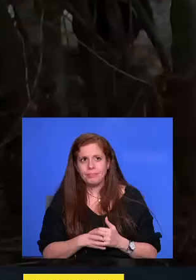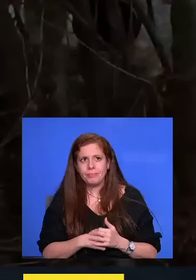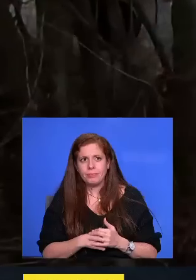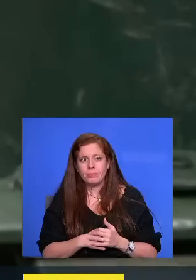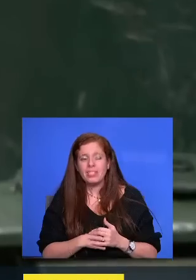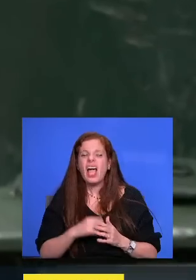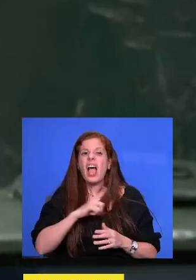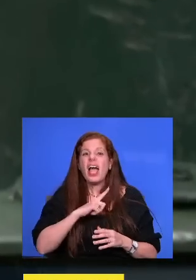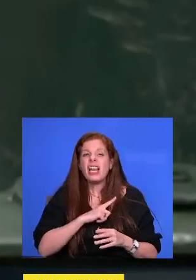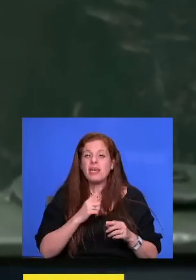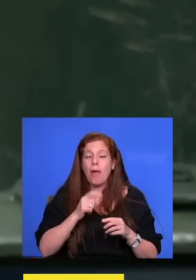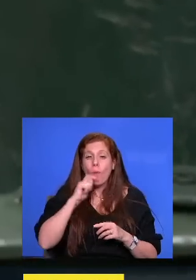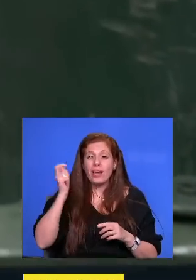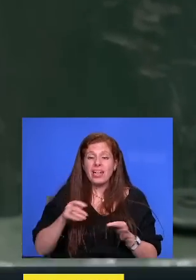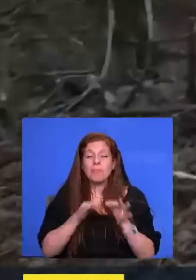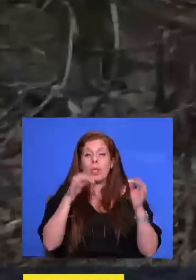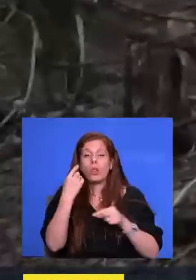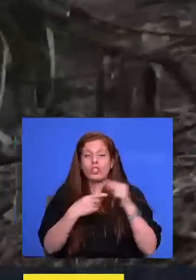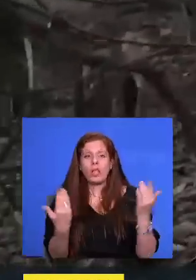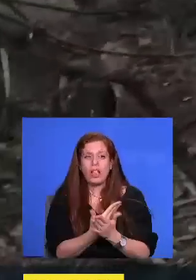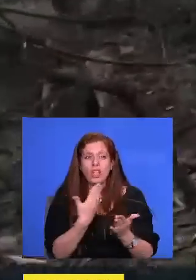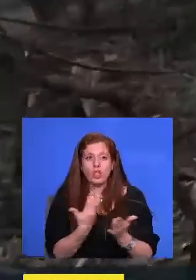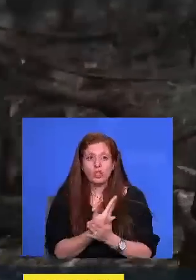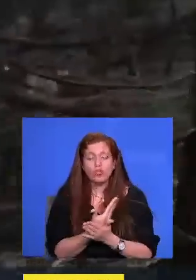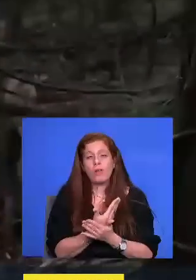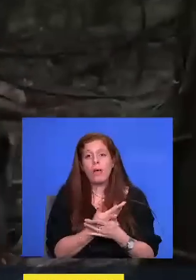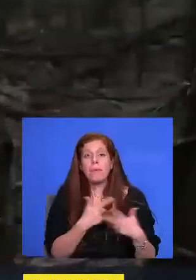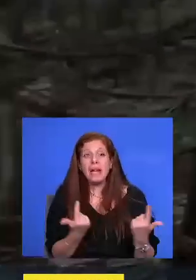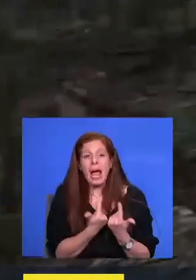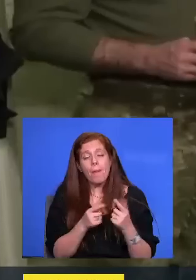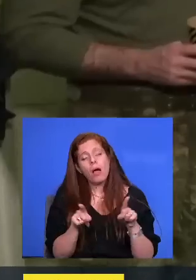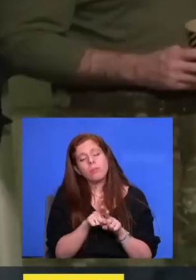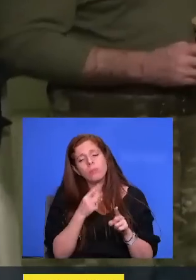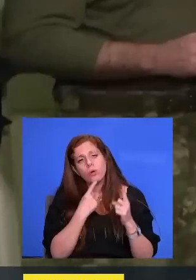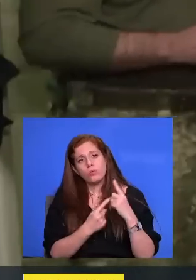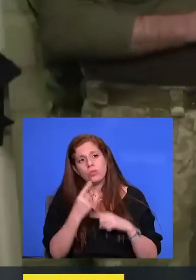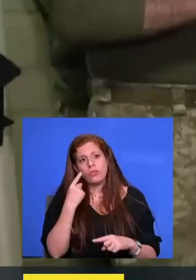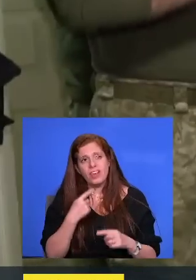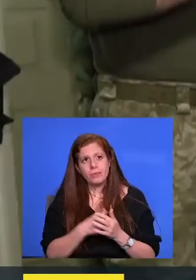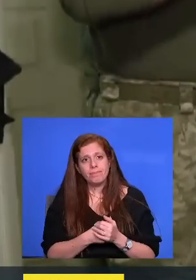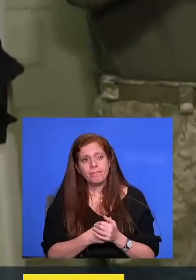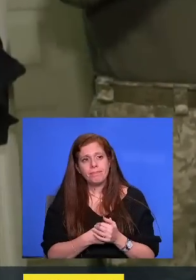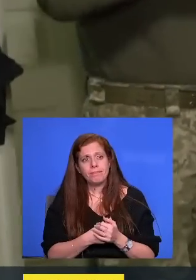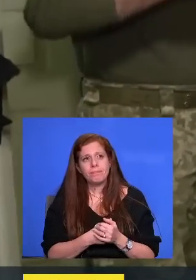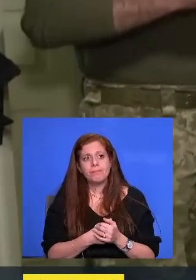החיילים האוקראינים פתחו את השנה החדשה בשוחות, מצב דומה לזה שהיה בשנה שעברה.